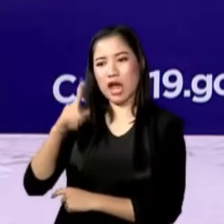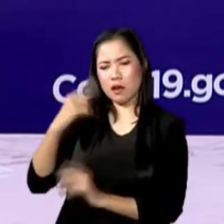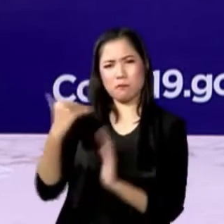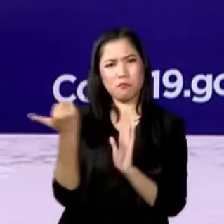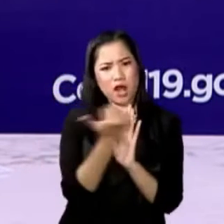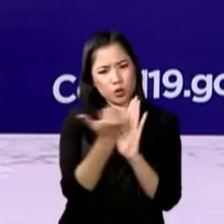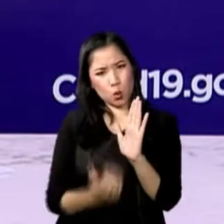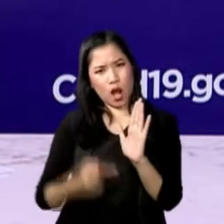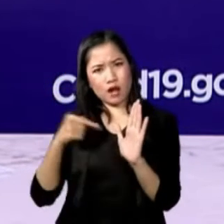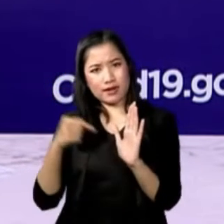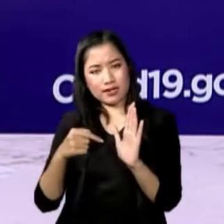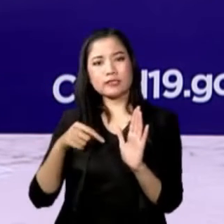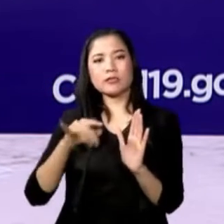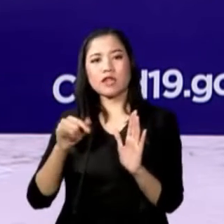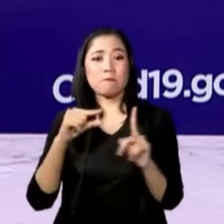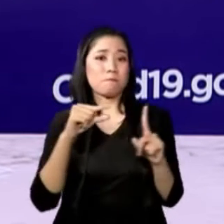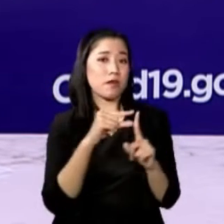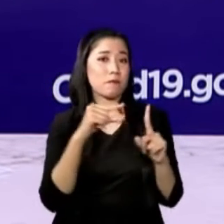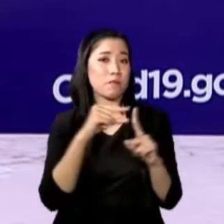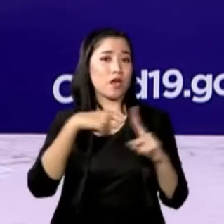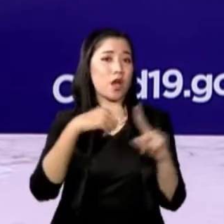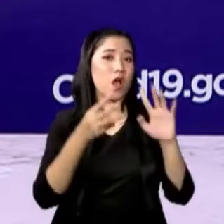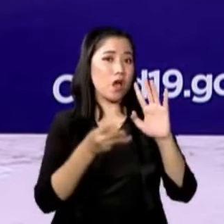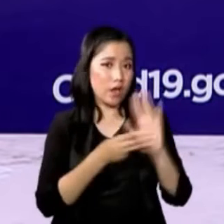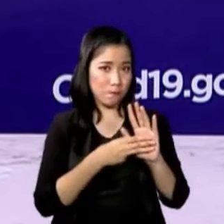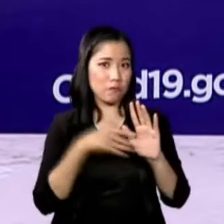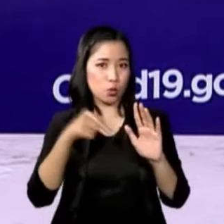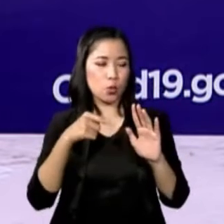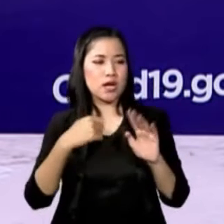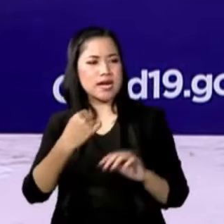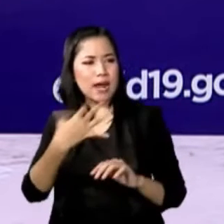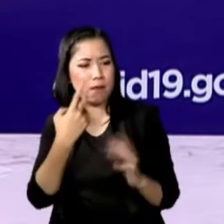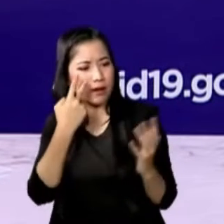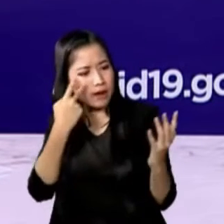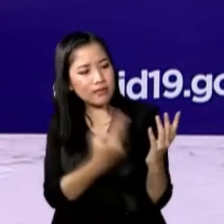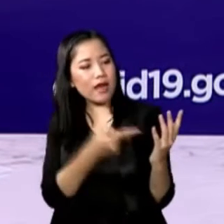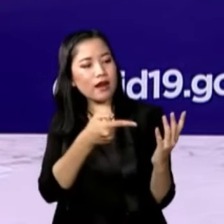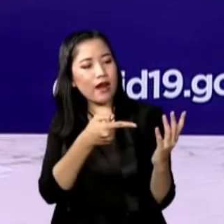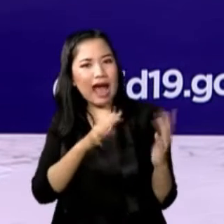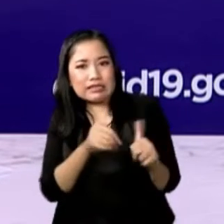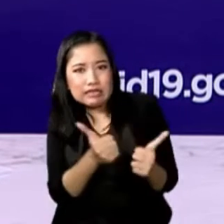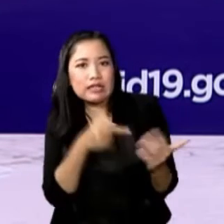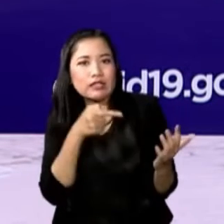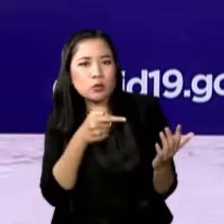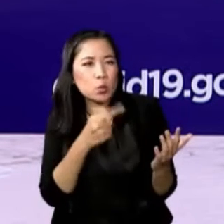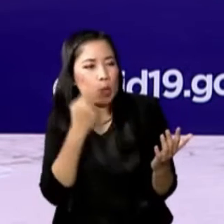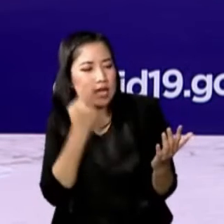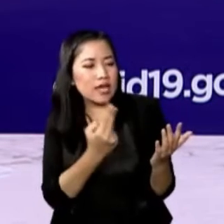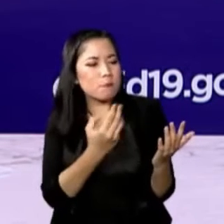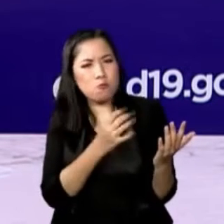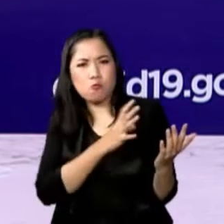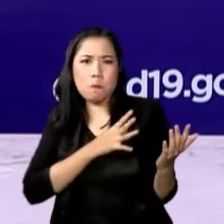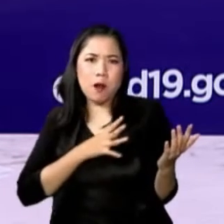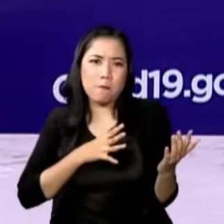kebijakan-kebijakan ini, maka PPKM baru dapat terlihat dampaknya dalam kurun waktu lebih